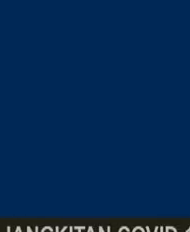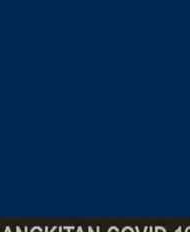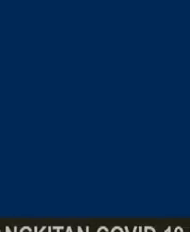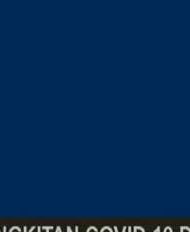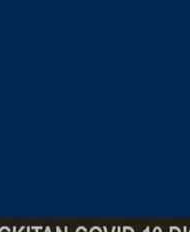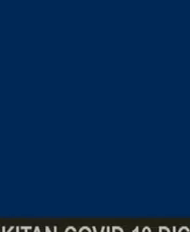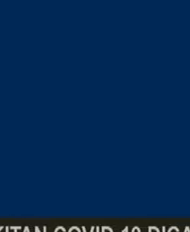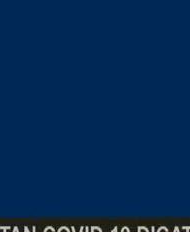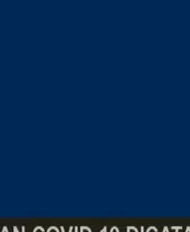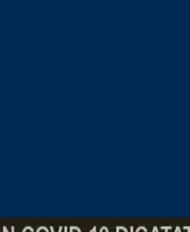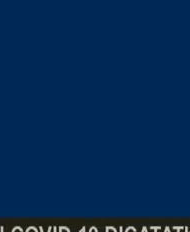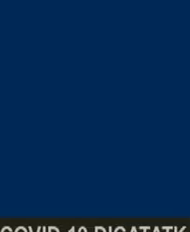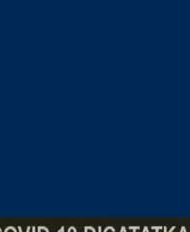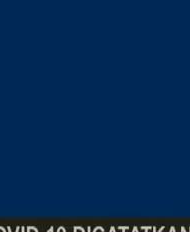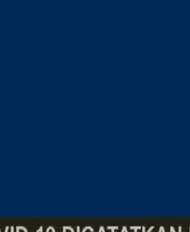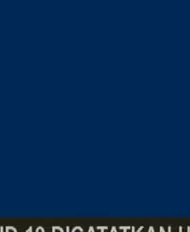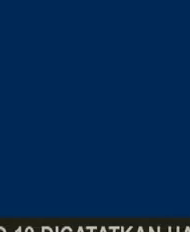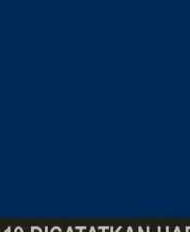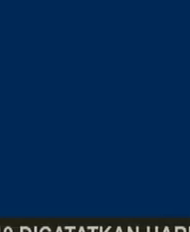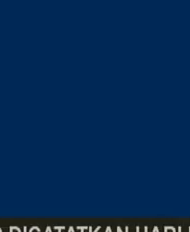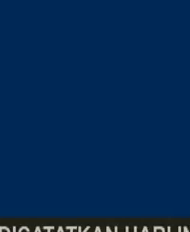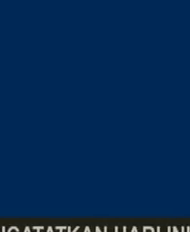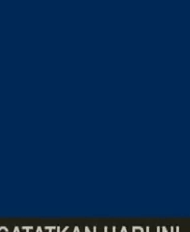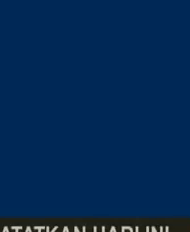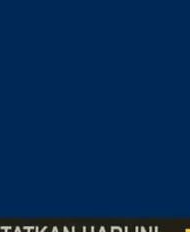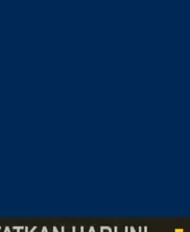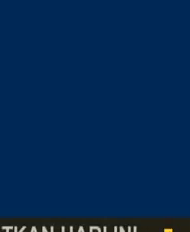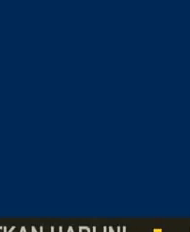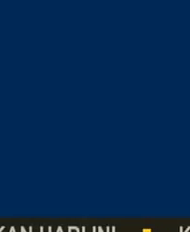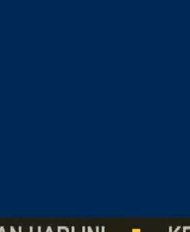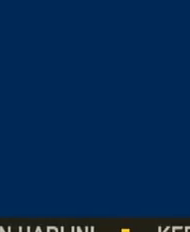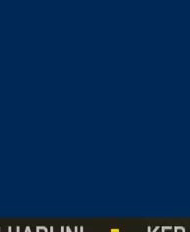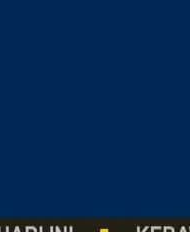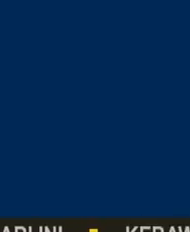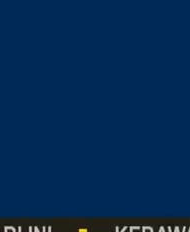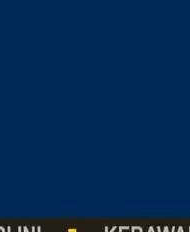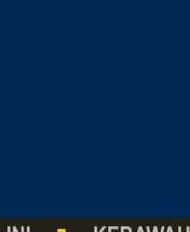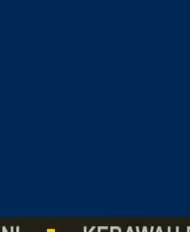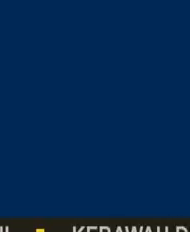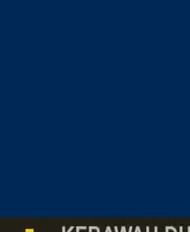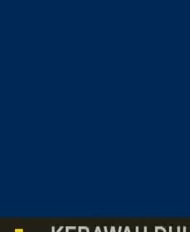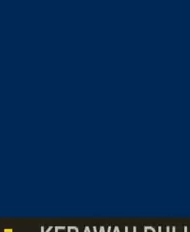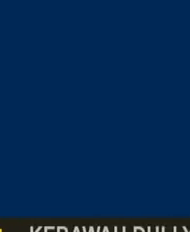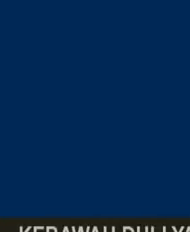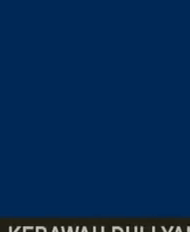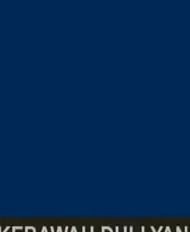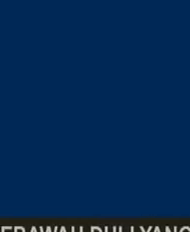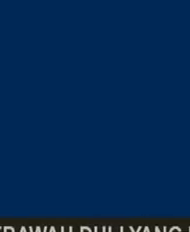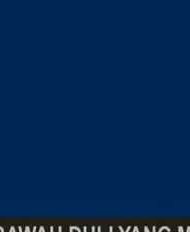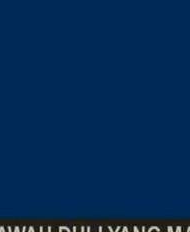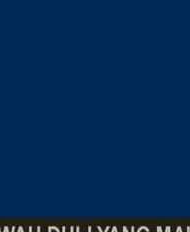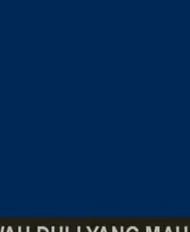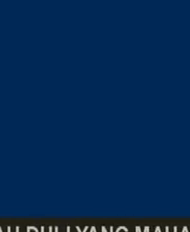Hai sehingga 14 Feb 2002 kadar keseluruhan penduduk yang menerima tiga dosis vaksin adalah sebanyak 47